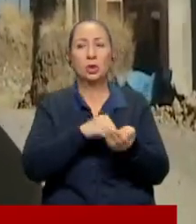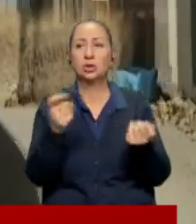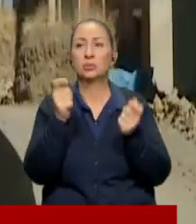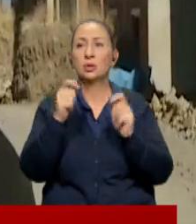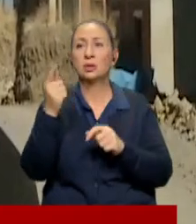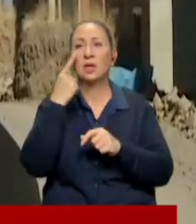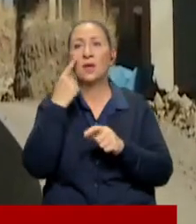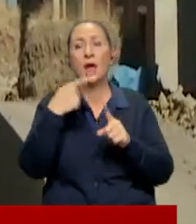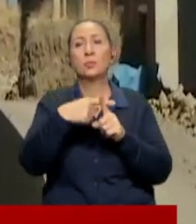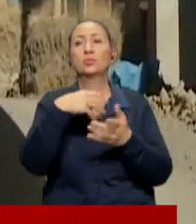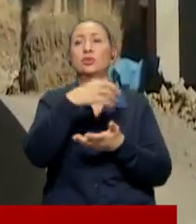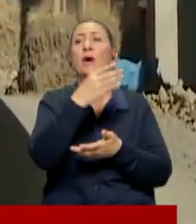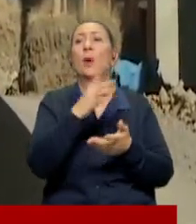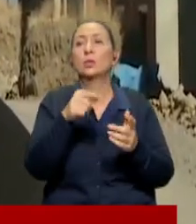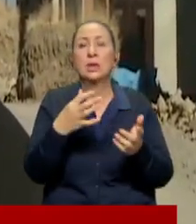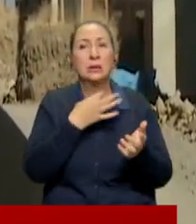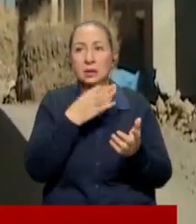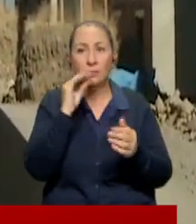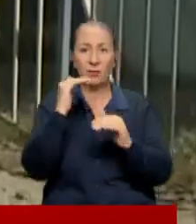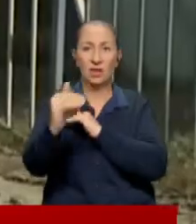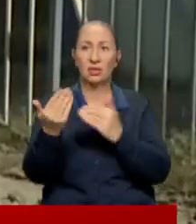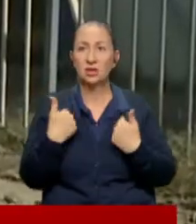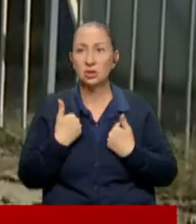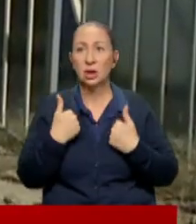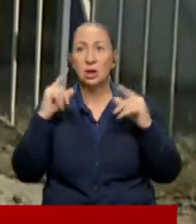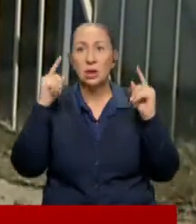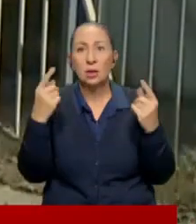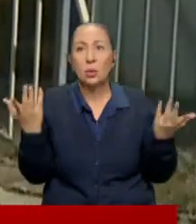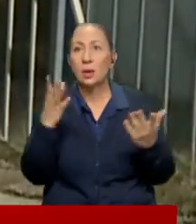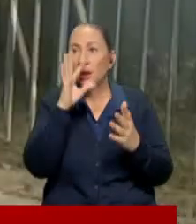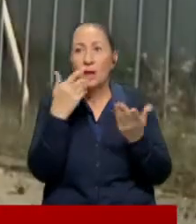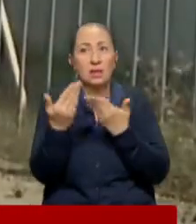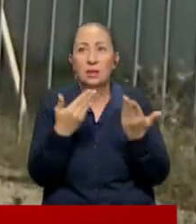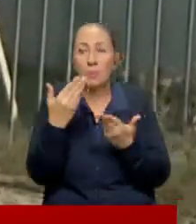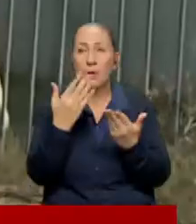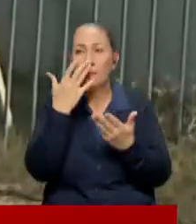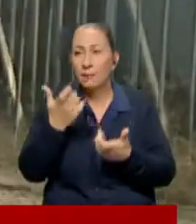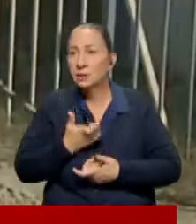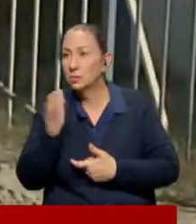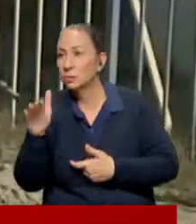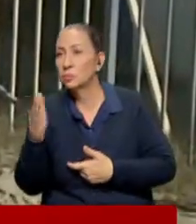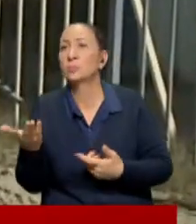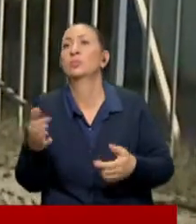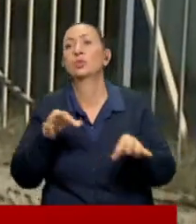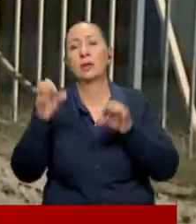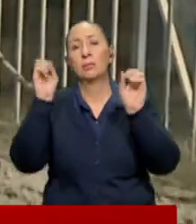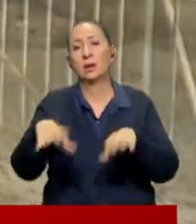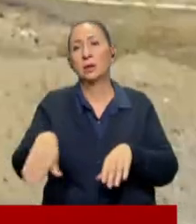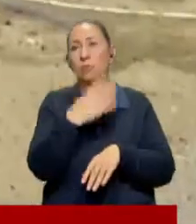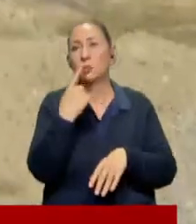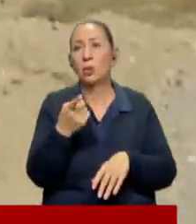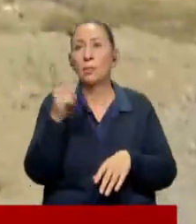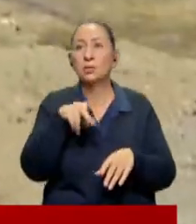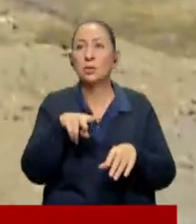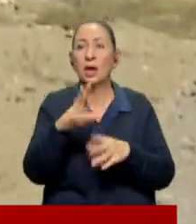yapıyor. Devlet ek bütçe vermiyor ama burada mağdur olan aslında vatandaş. Yetkili yok ki, kime anlatayım. Bekçiye geliyor, soruyor. Müteahhit bıraktı gitti diyor.